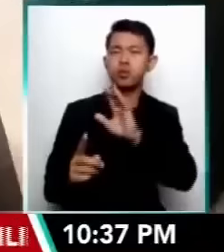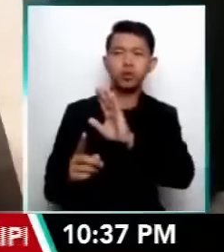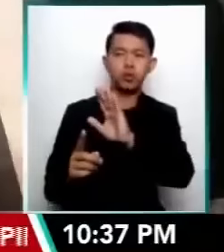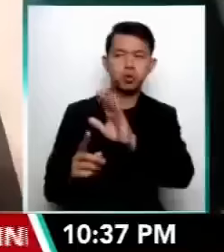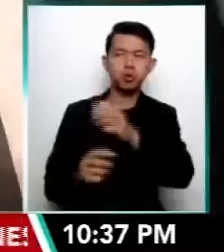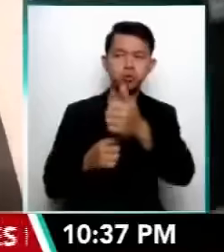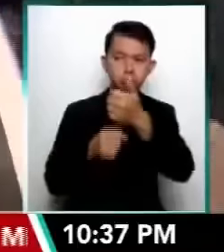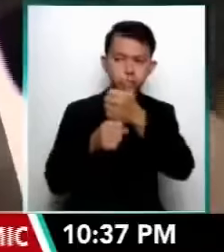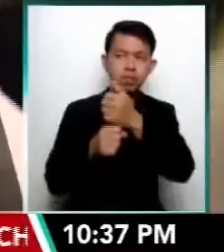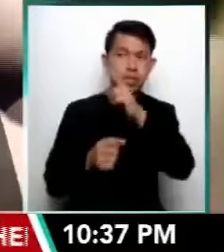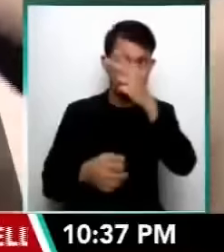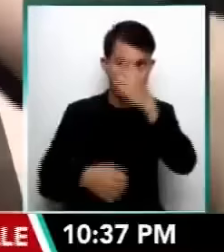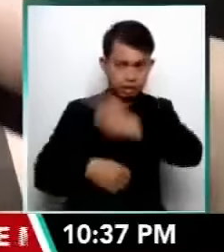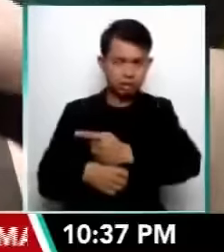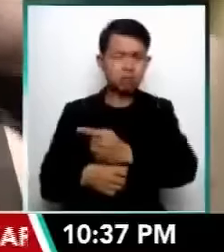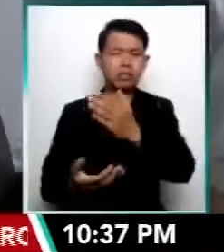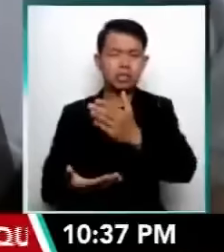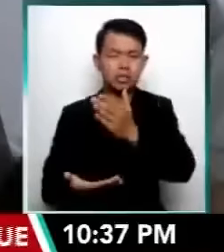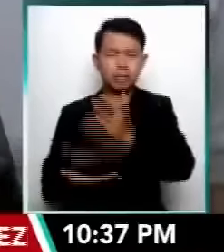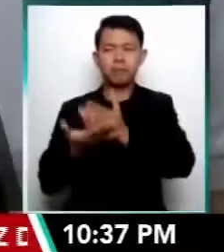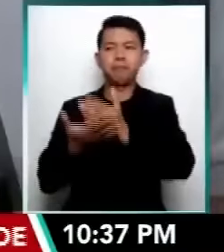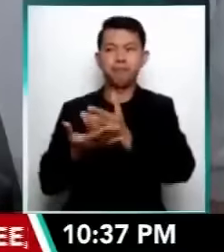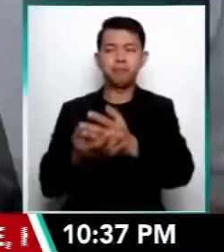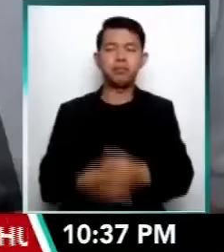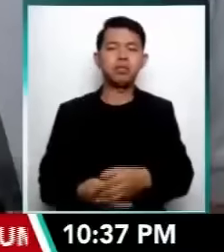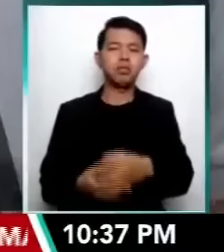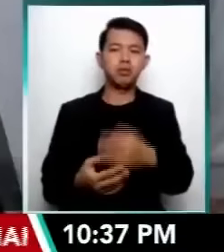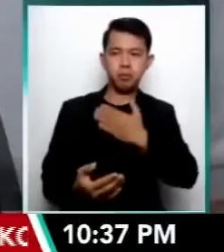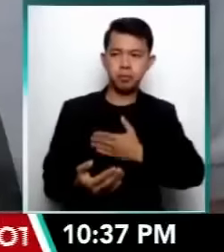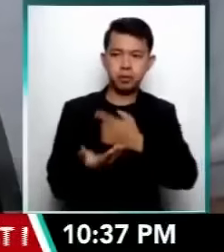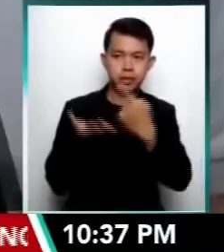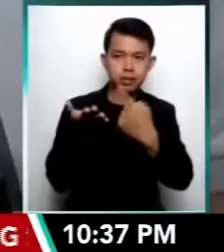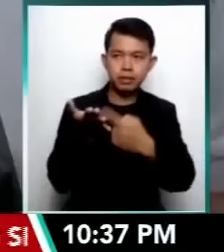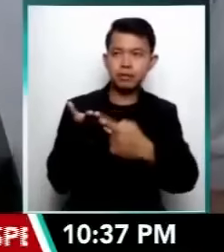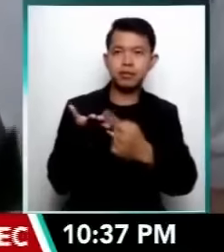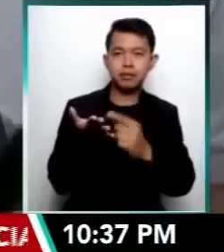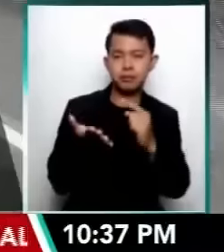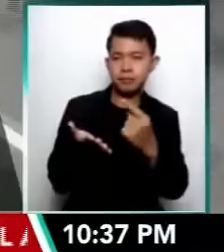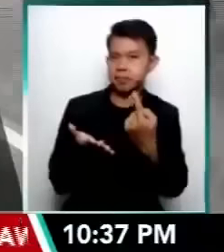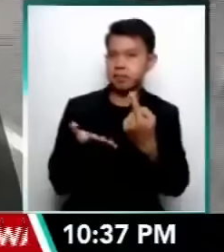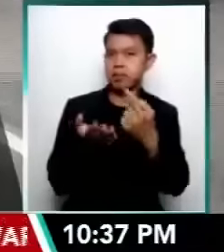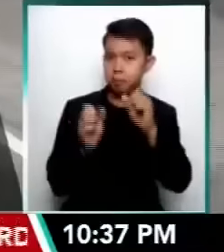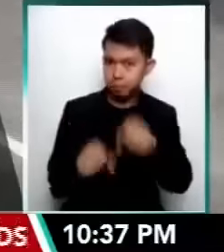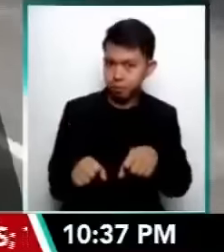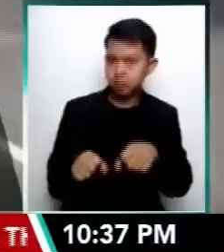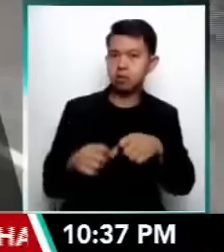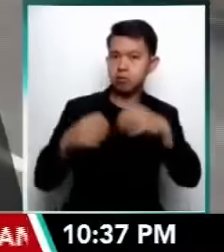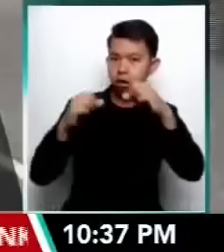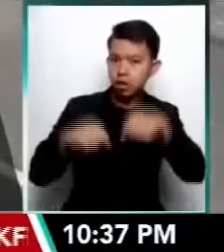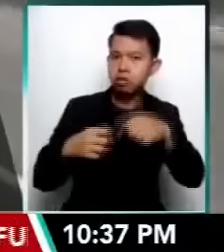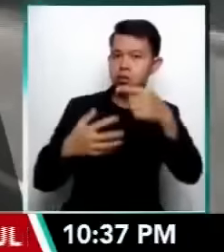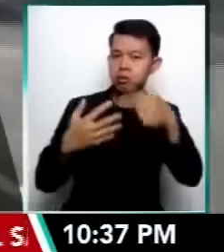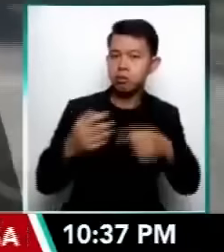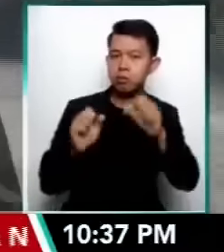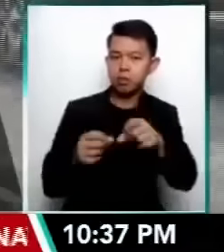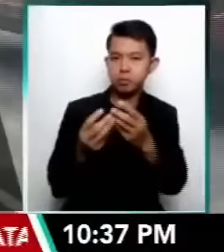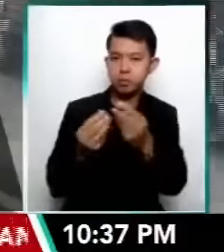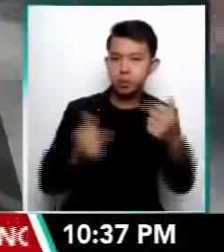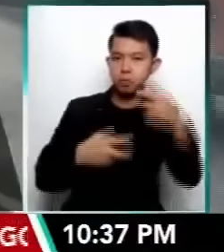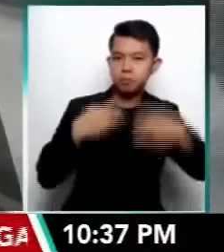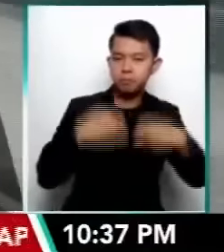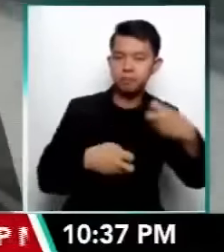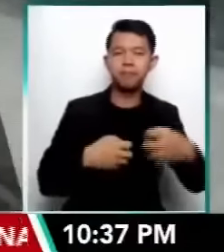strike. Pag-usapan na lang daw sana ang mga pwedeng hakbang para maibsan ang hirap ng mga driver. Pero wala raw nakikitang dahilan ng transport